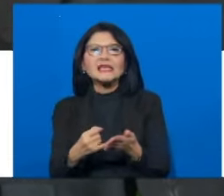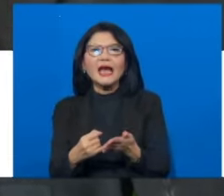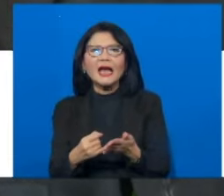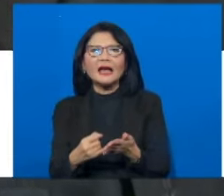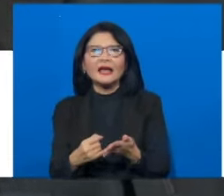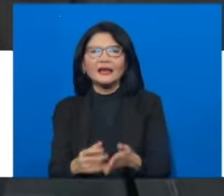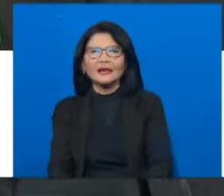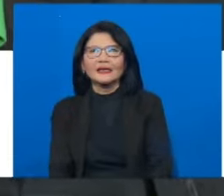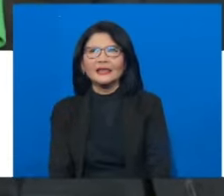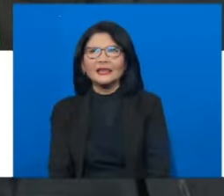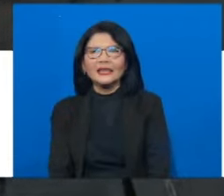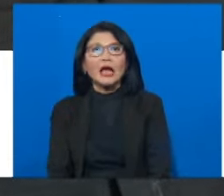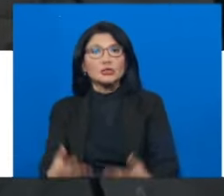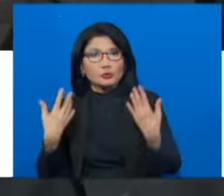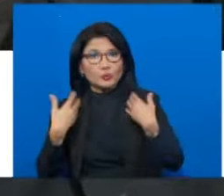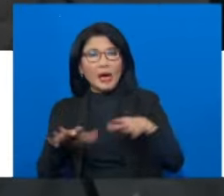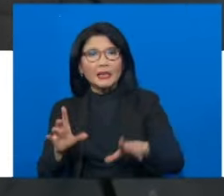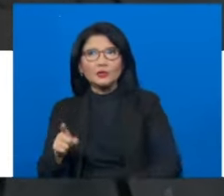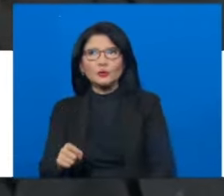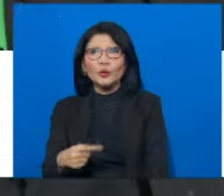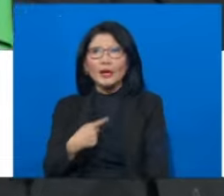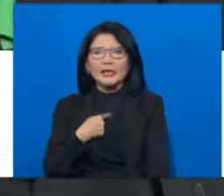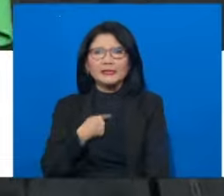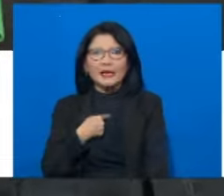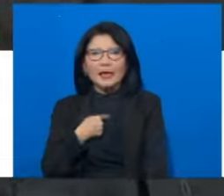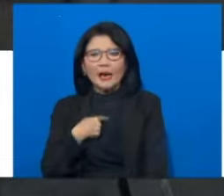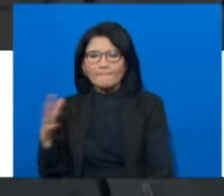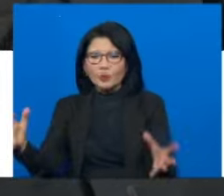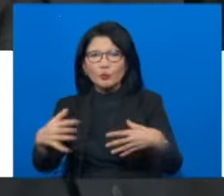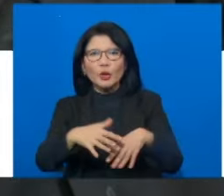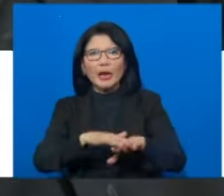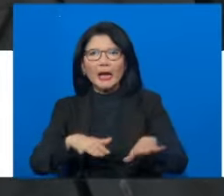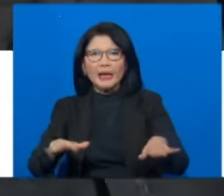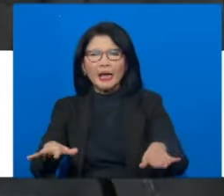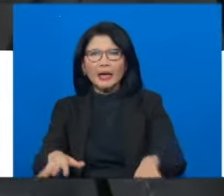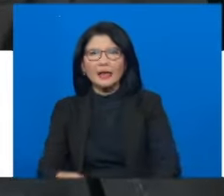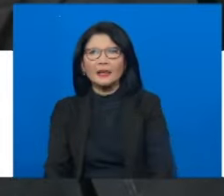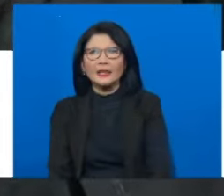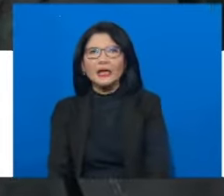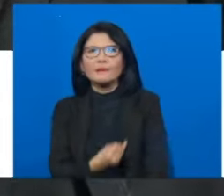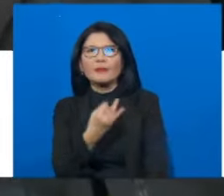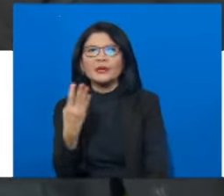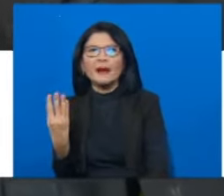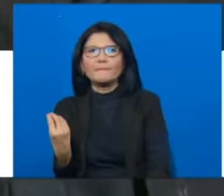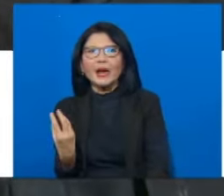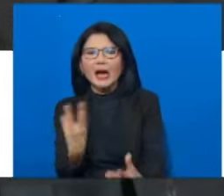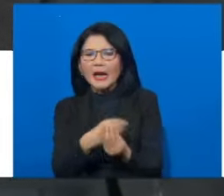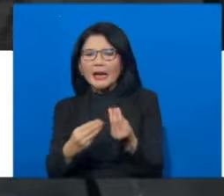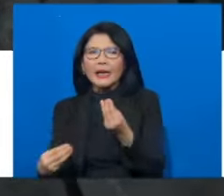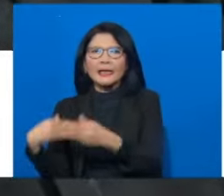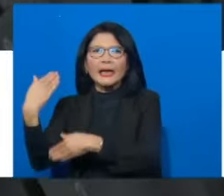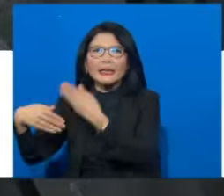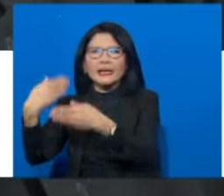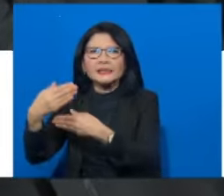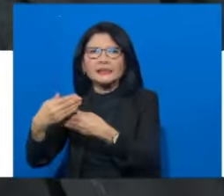ee sesudah itu Abah mendidik anak-anak sampai beberapa generasi